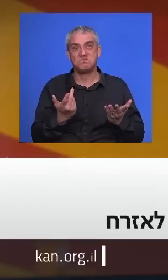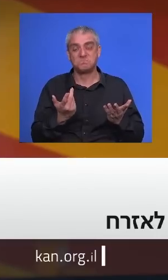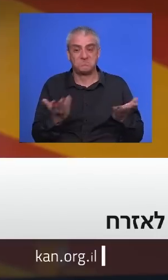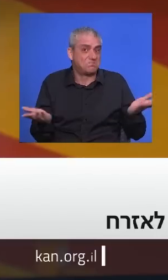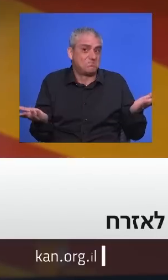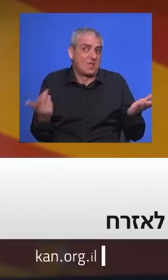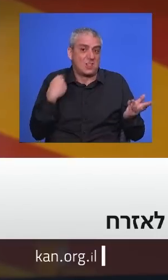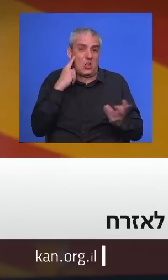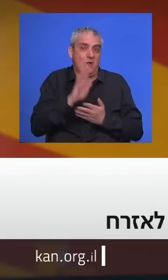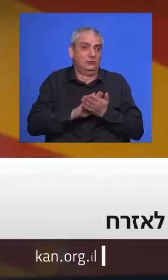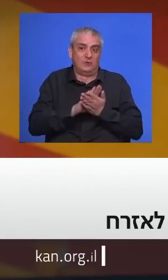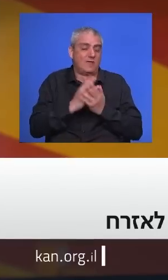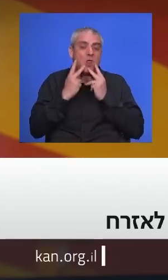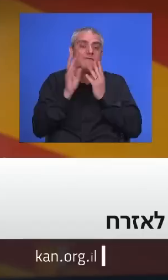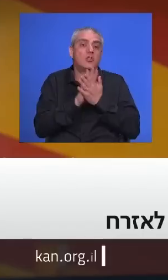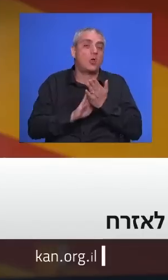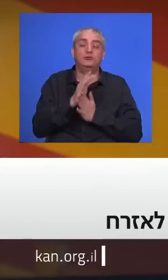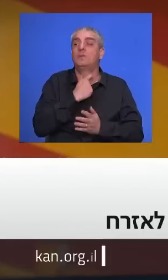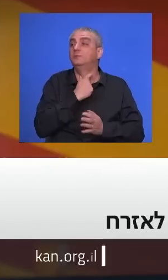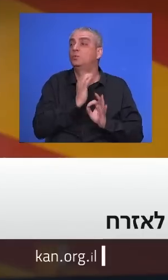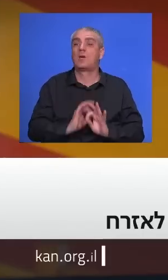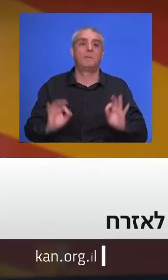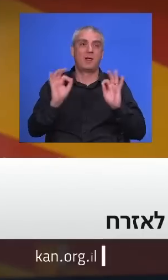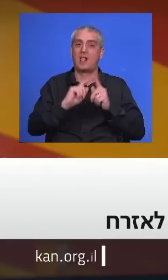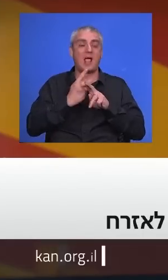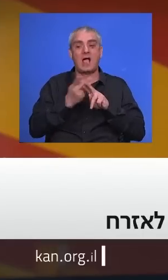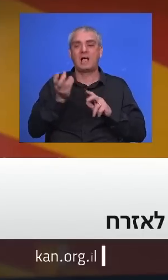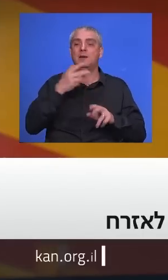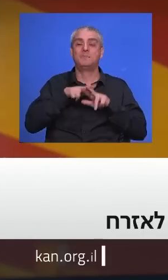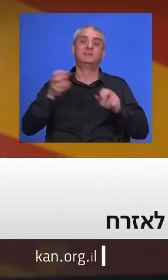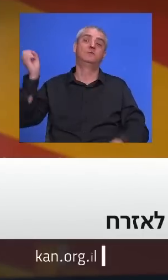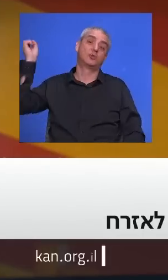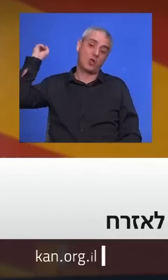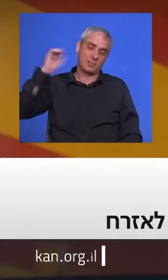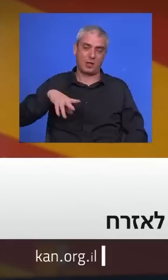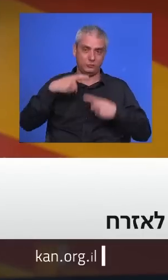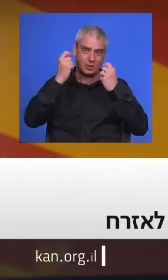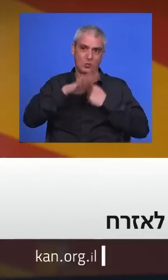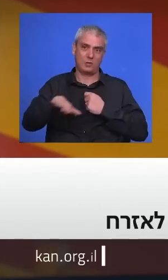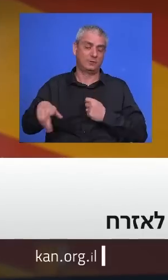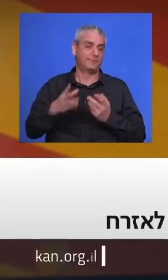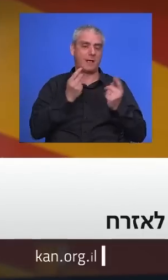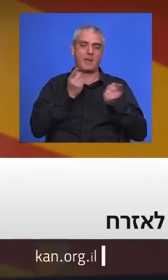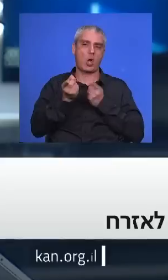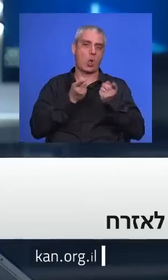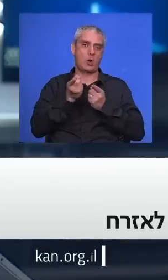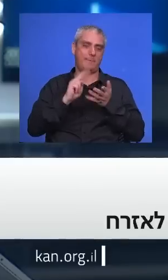אני בכלל לא חושב שהדבר הזה יפתור איזושהי מצוקה של הציבור, אם כבר זה רק ירע את המצב בתחום הזה של החינוך לגיל. כן, לא מעט חורים, תודה רבה. שאול?